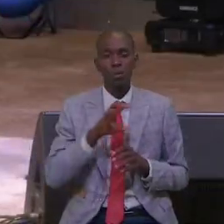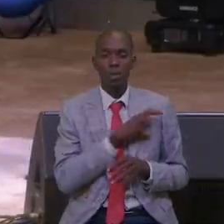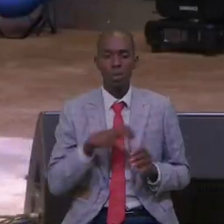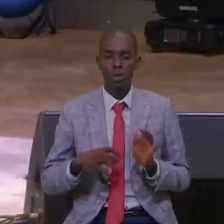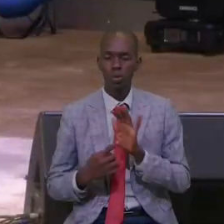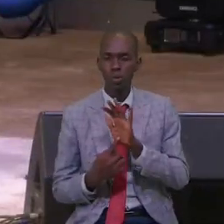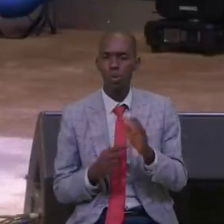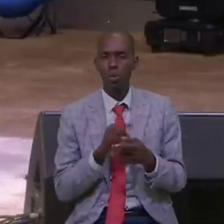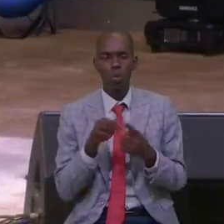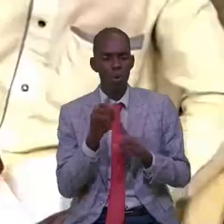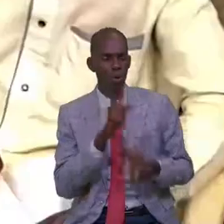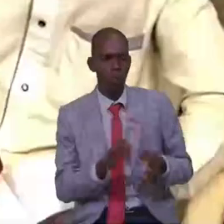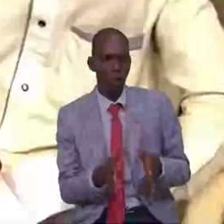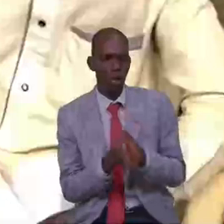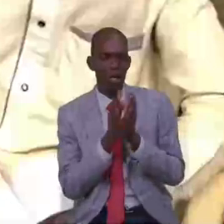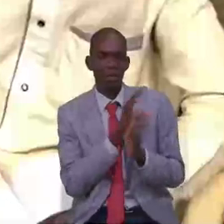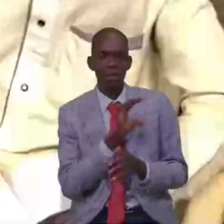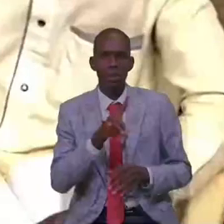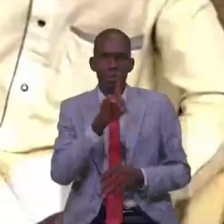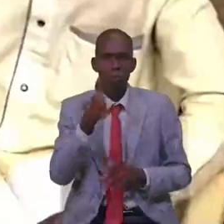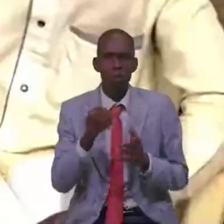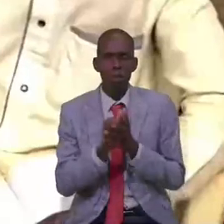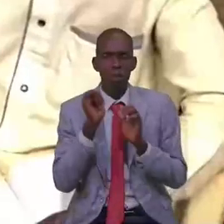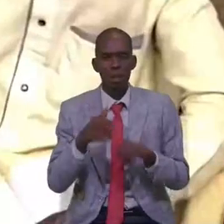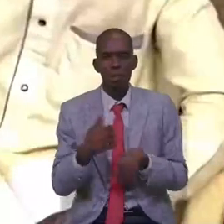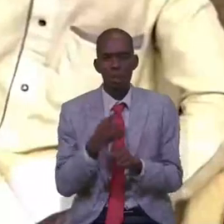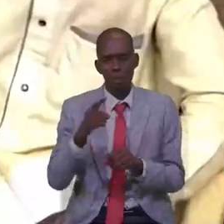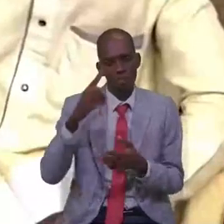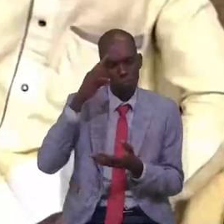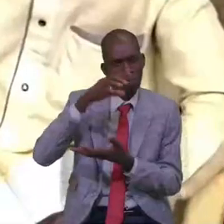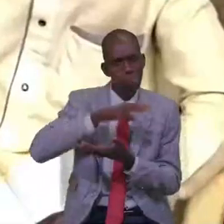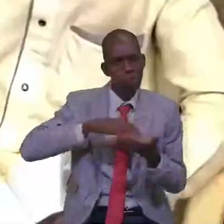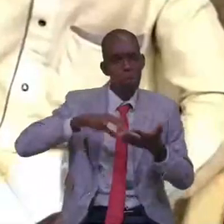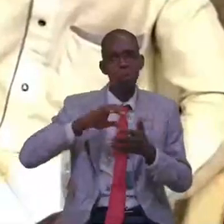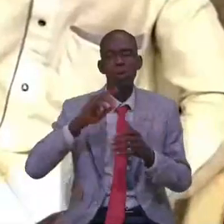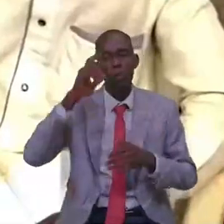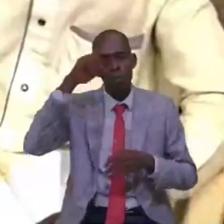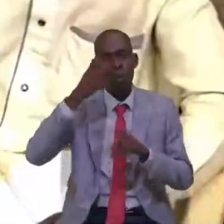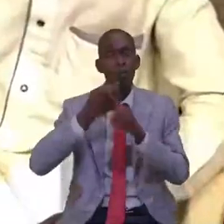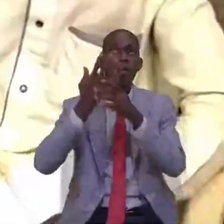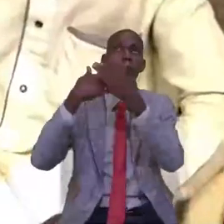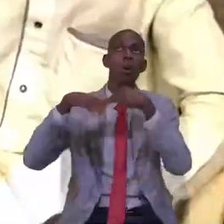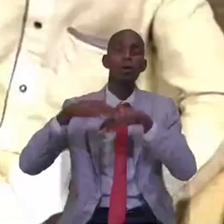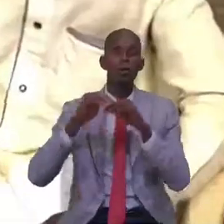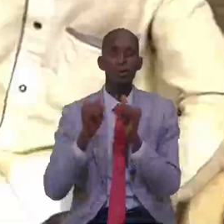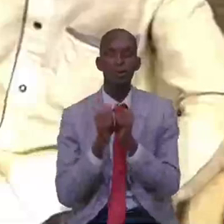les questions qui pourraient être captieuses pour le piéger, la sagesse du ciel lui a été donnée sans le